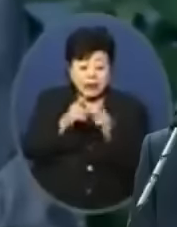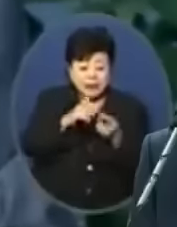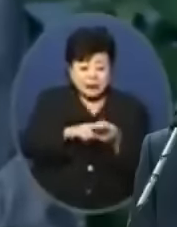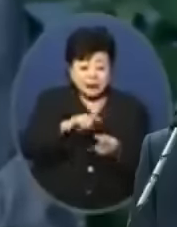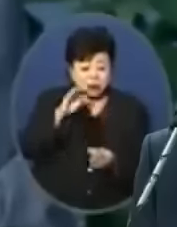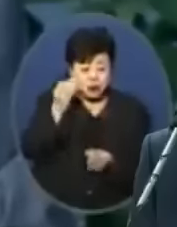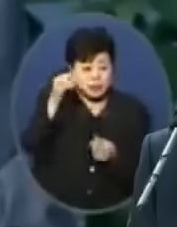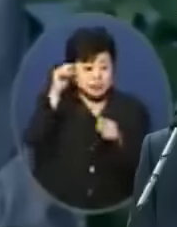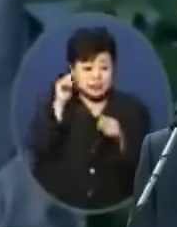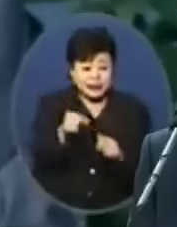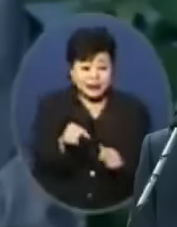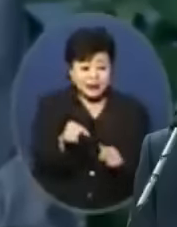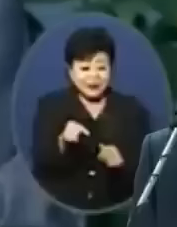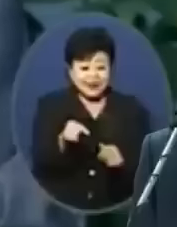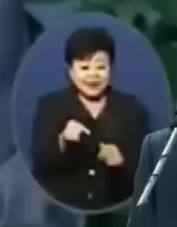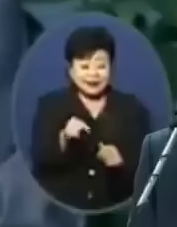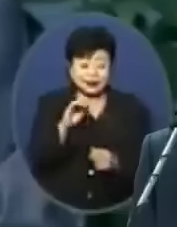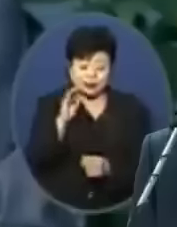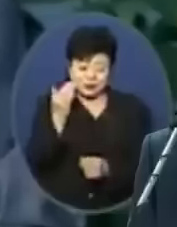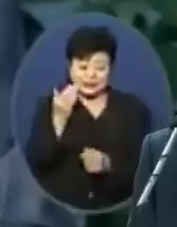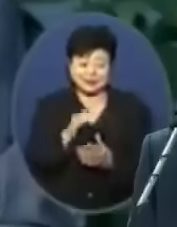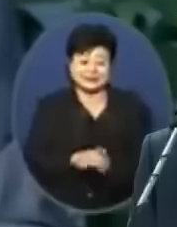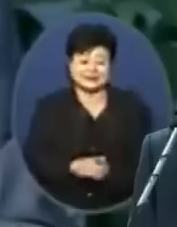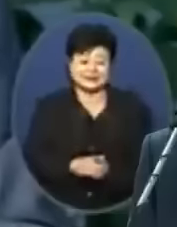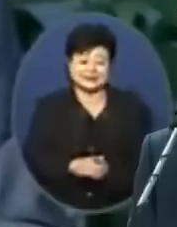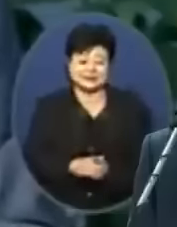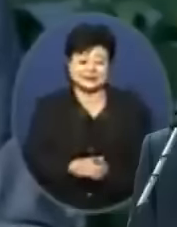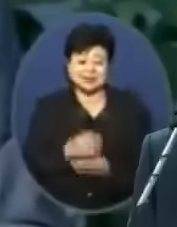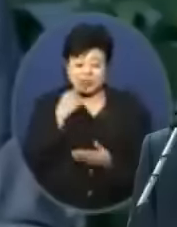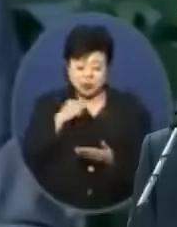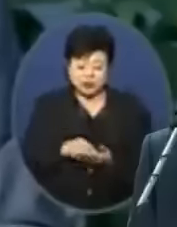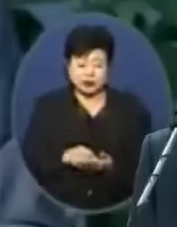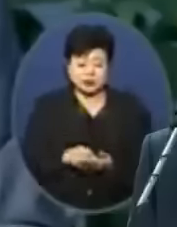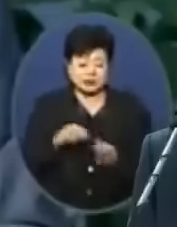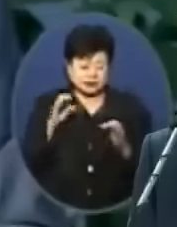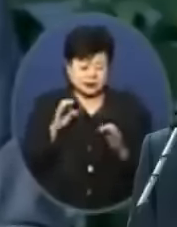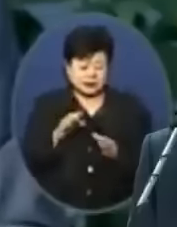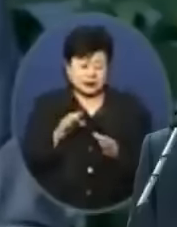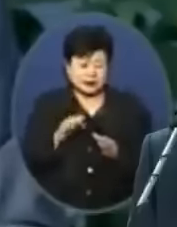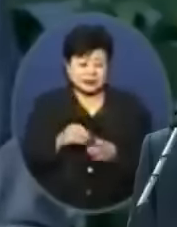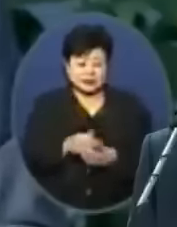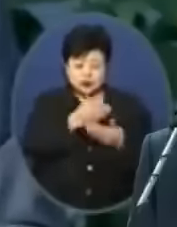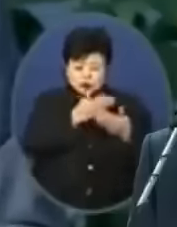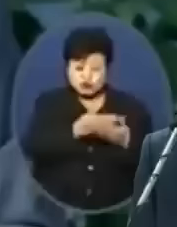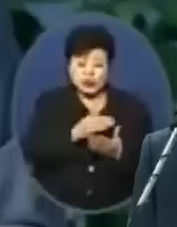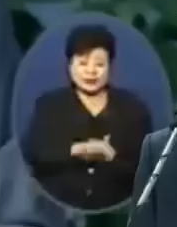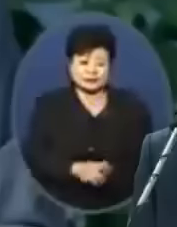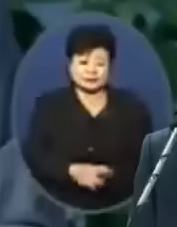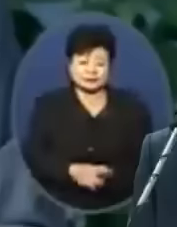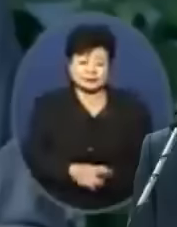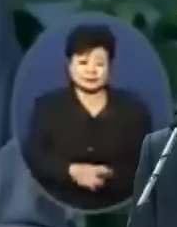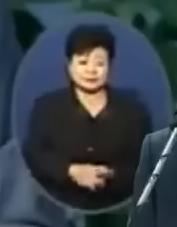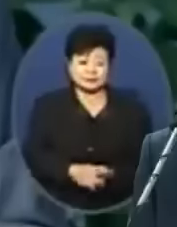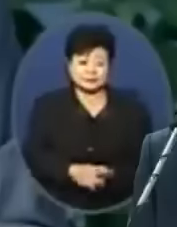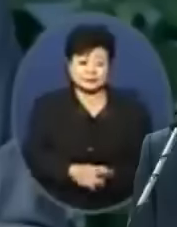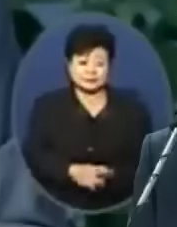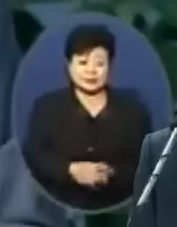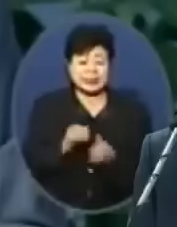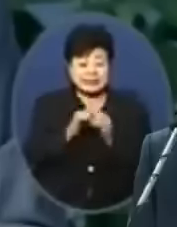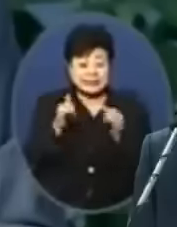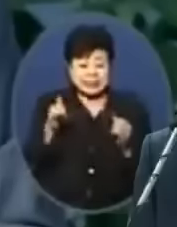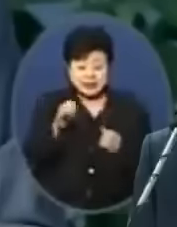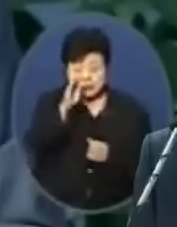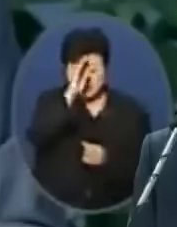대로 될지어다 하는 그렇게 말씀하는 것입니다. 간단하지만 굉장히 귀중한 것입니다.